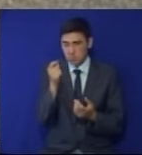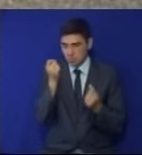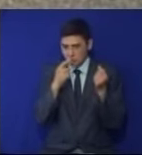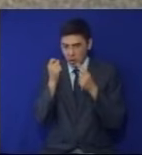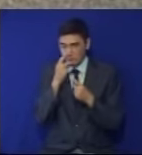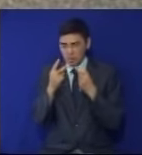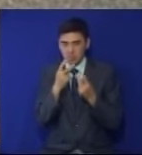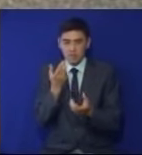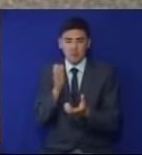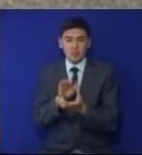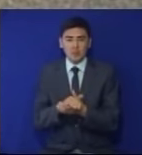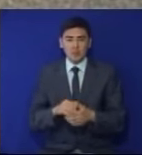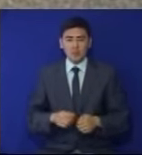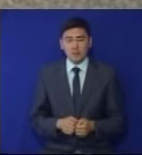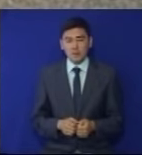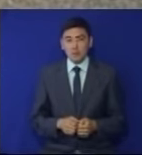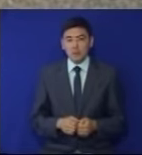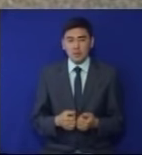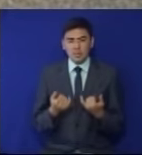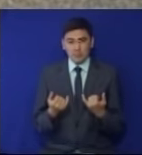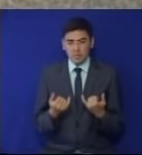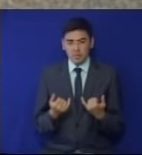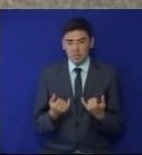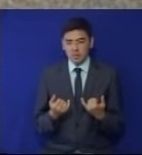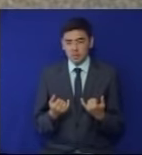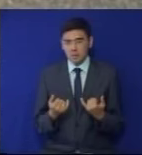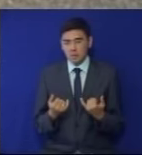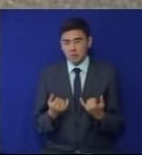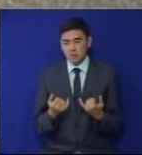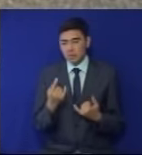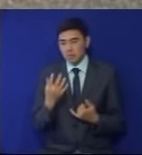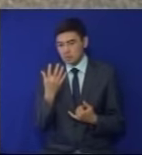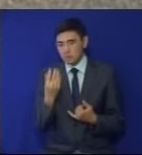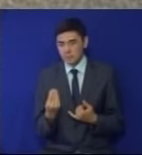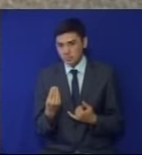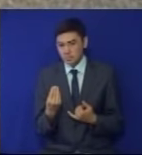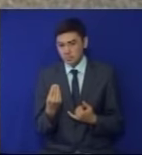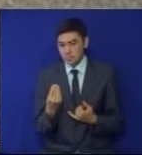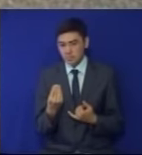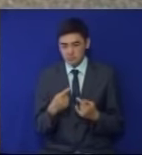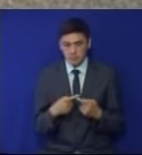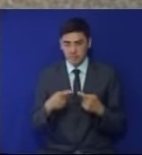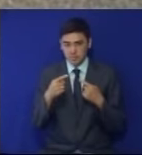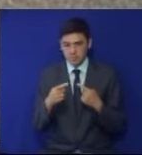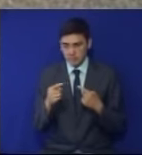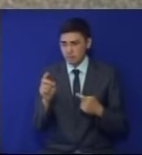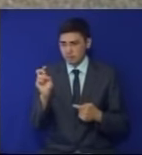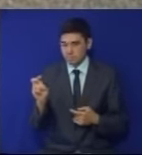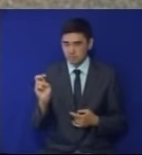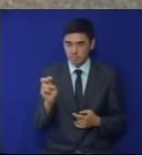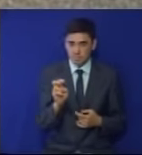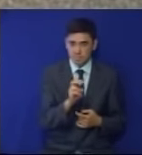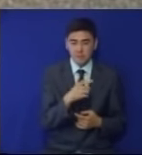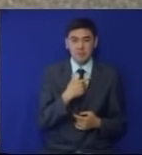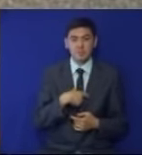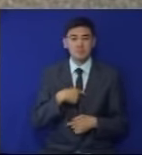болатын. Мен бұл слетқа бүгін біз 5 күн бойы қатысып келеміз. Бұл слеттан